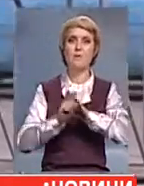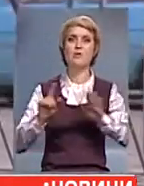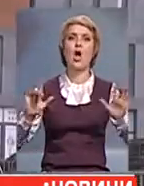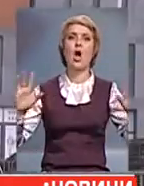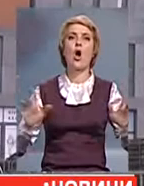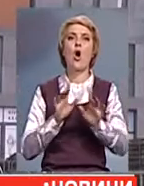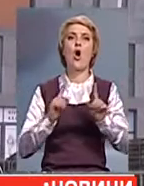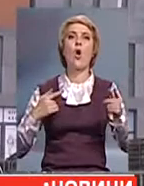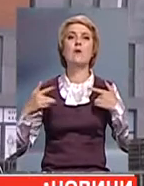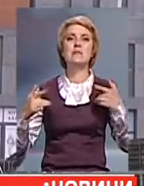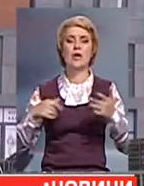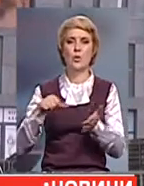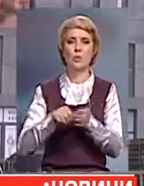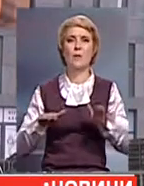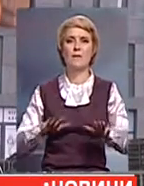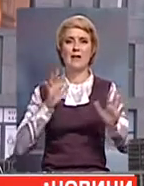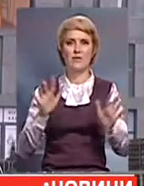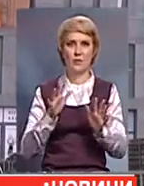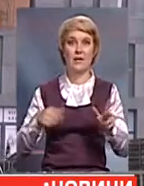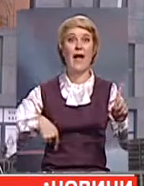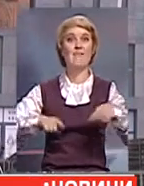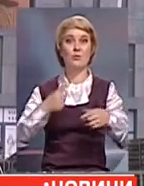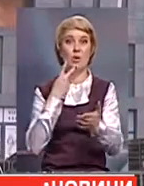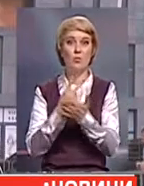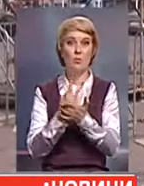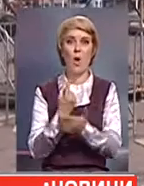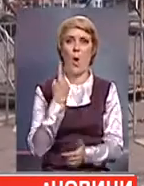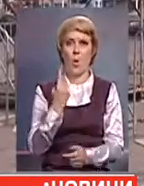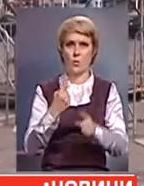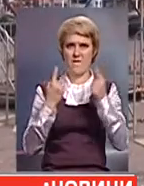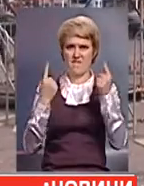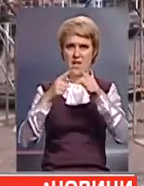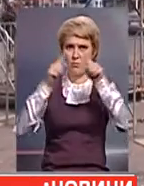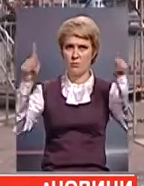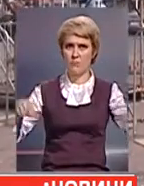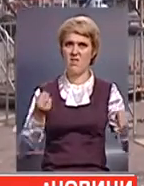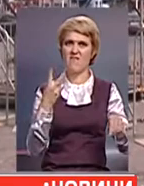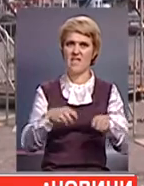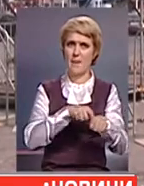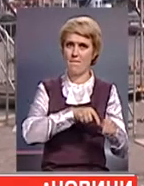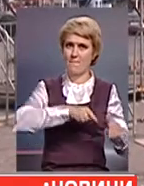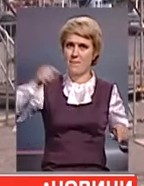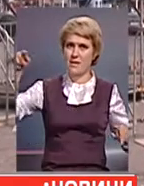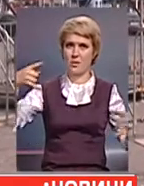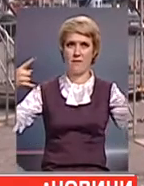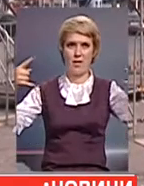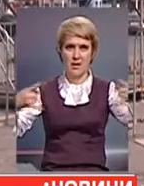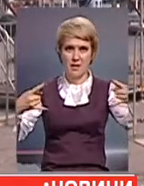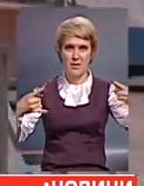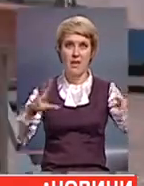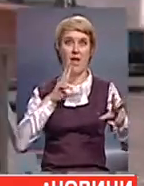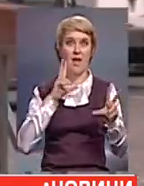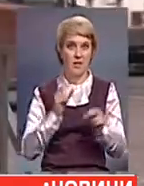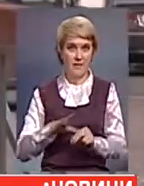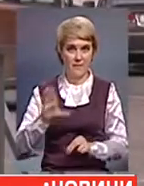за участю місцевих виконавців футбол транслюватимуть принаймні на Одному великому дванадцятиметровому екрані Якщо вийде все